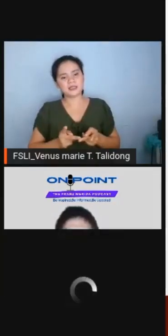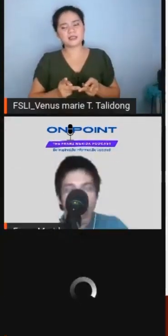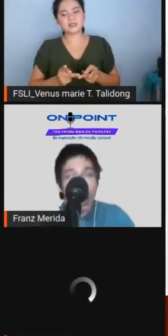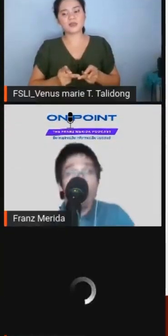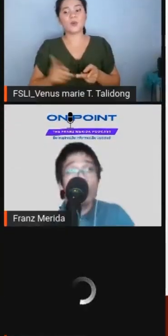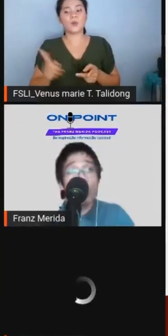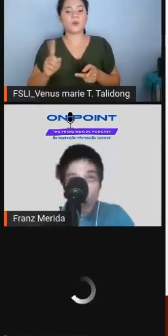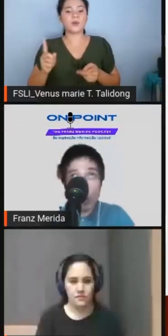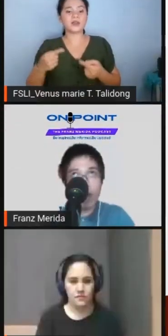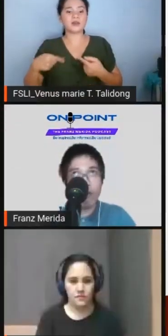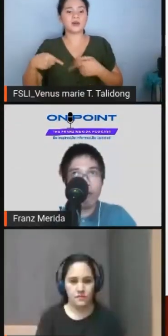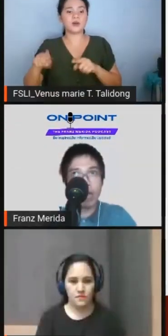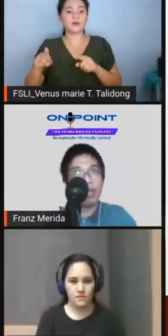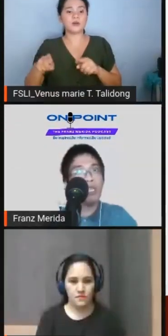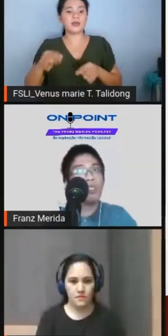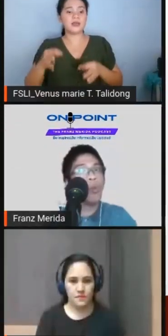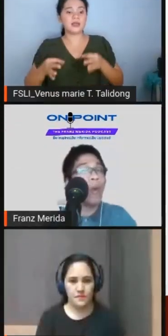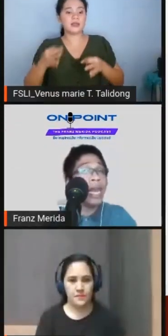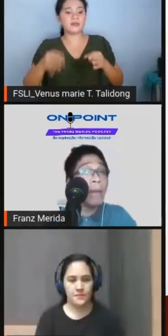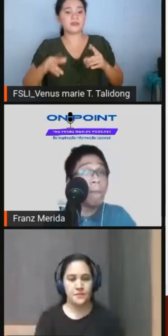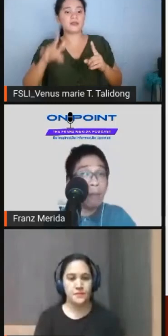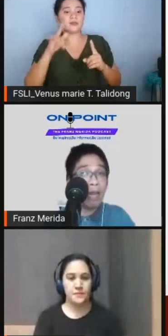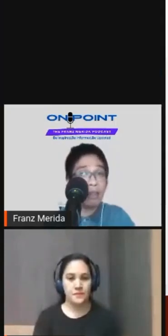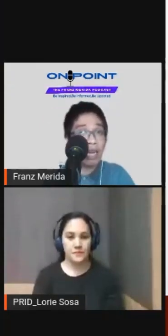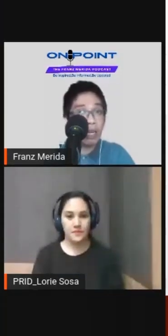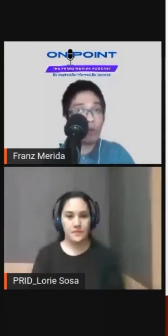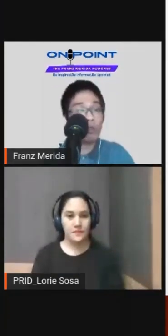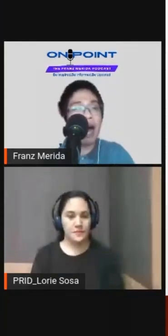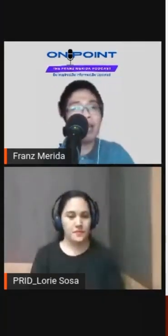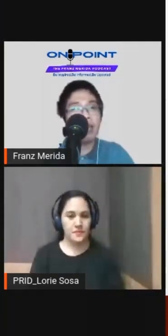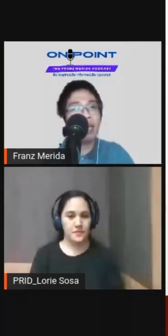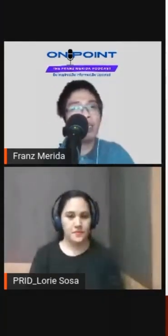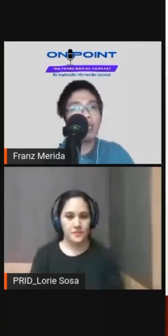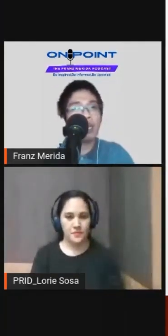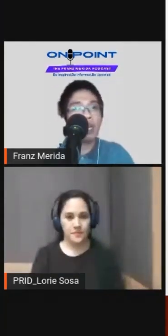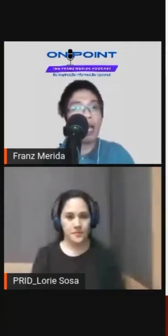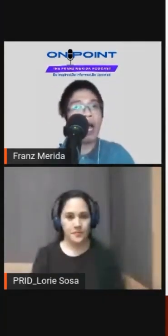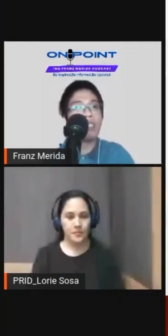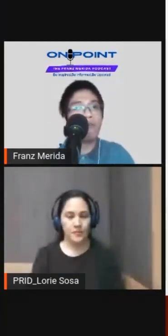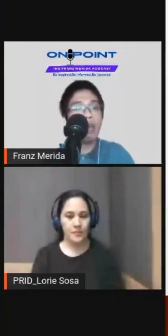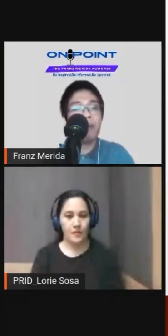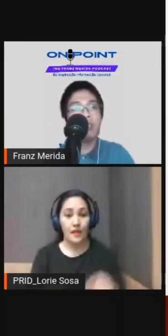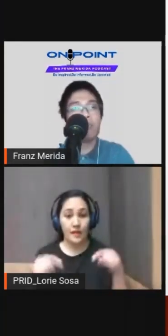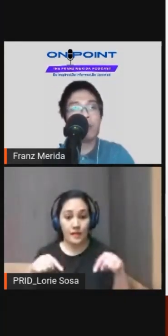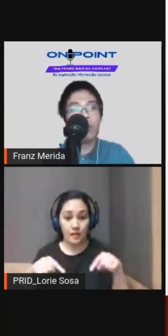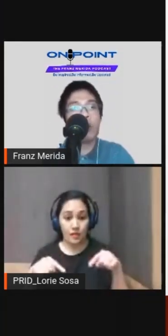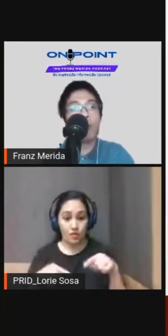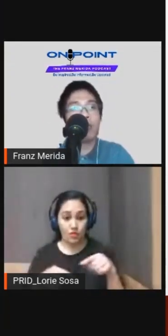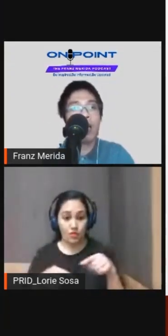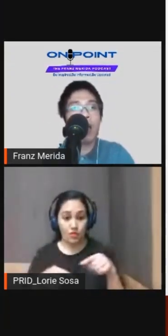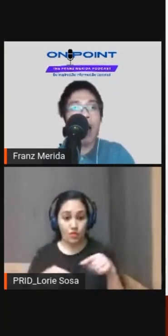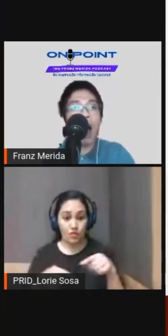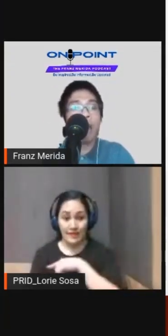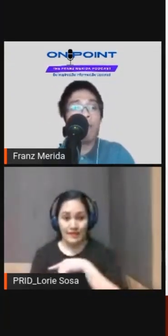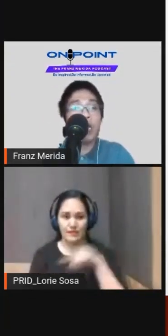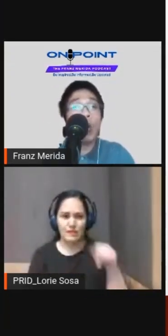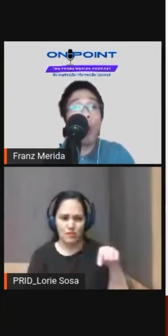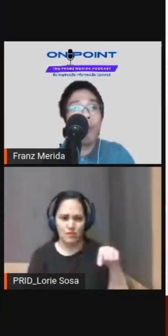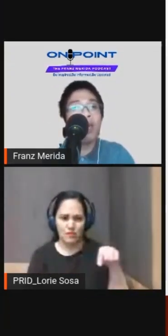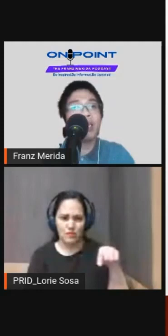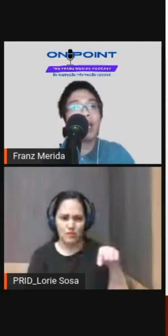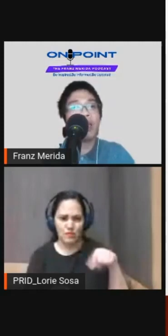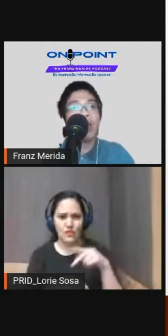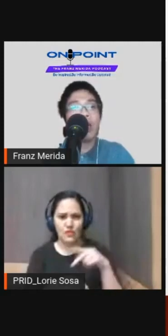I do not know if that is well implemented dito sa atin sa Philippines in particular, but I'm